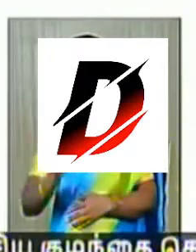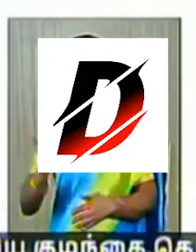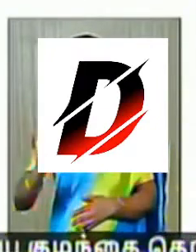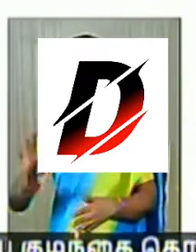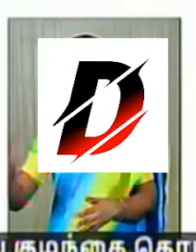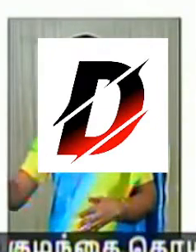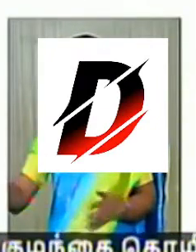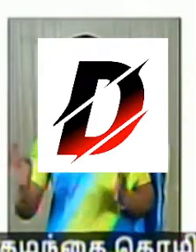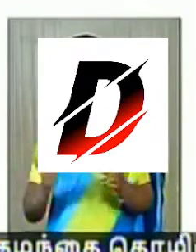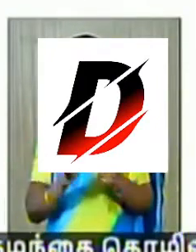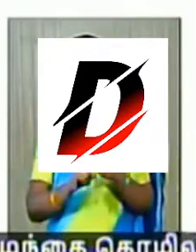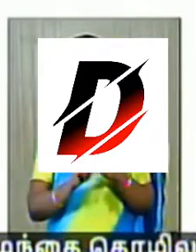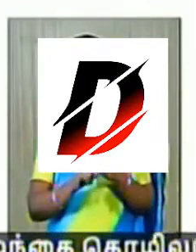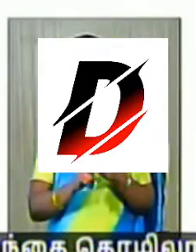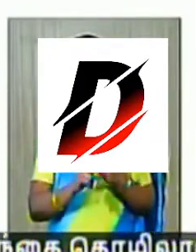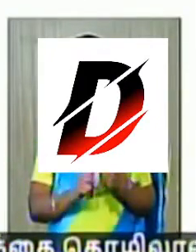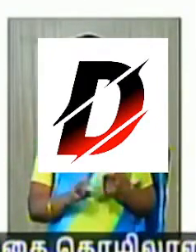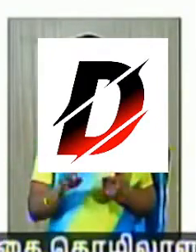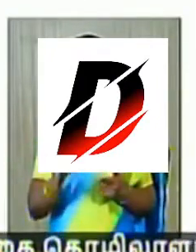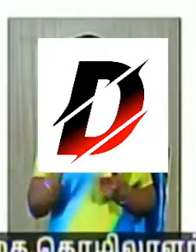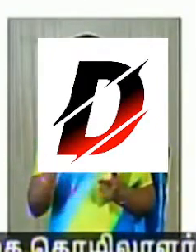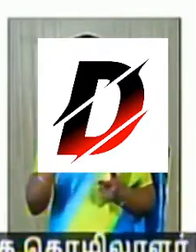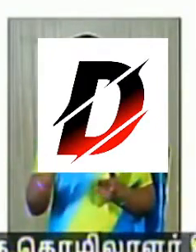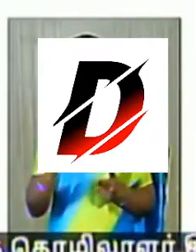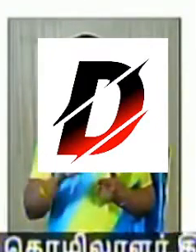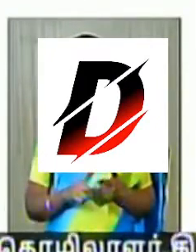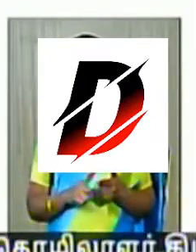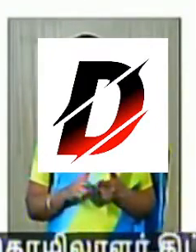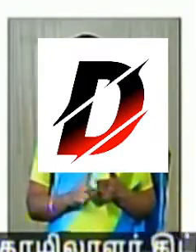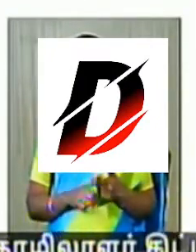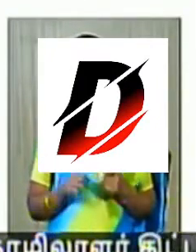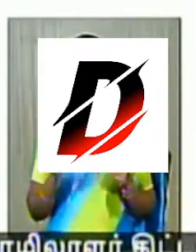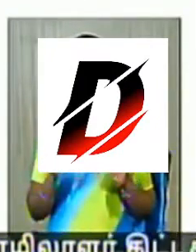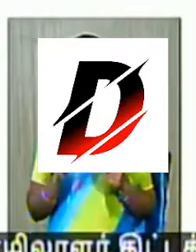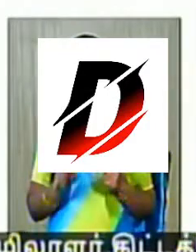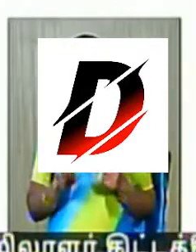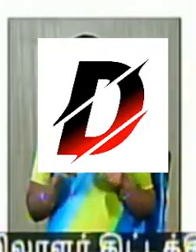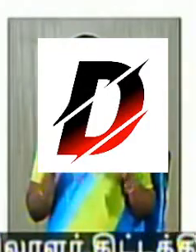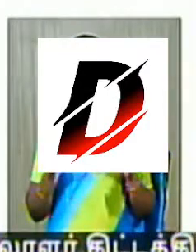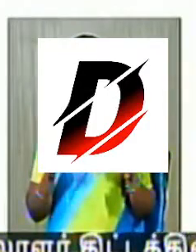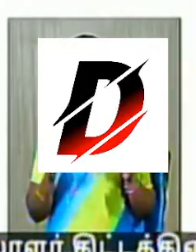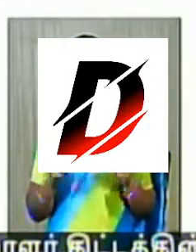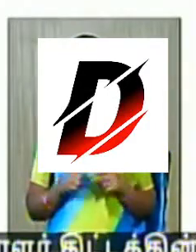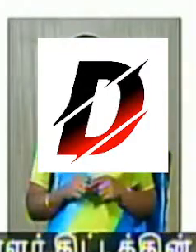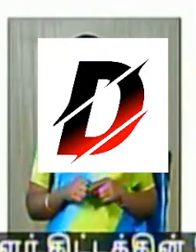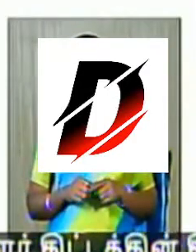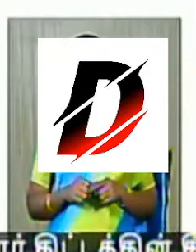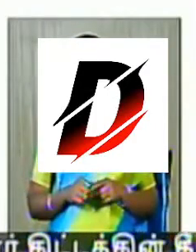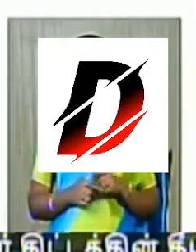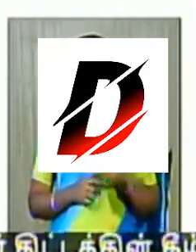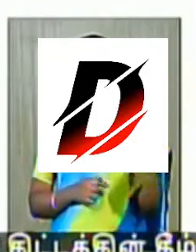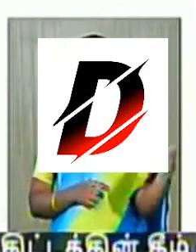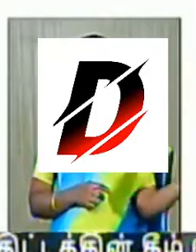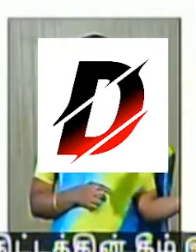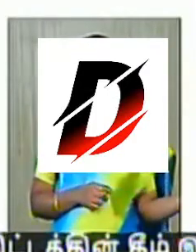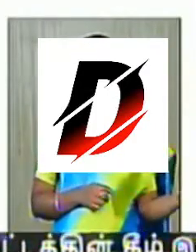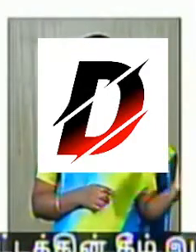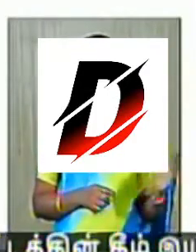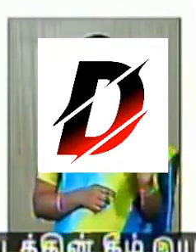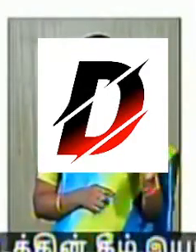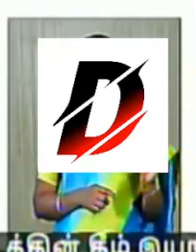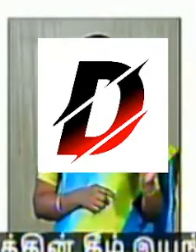4 4 கூட்டிகிட்டு போகிறோம், 7 அந்த பக்கம் பாருங்கள் தேவையில்லை, ஏன்னா ரெண்டோட முடிஞ்சு போயிடுது. இறந்த